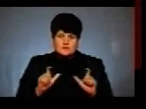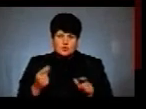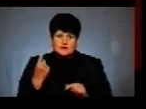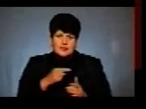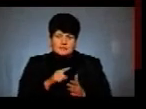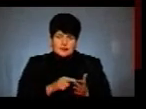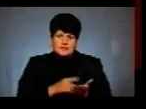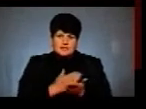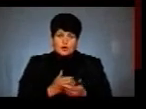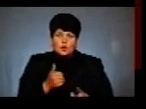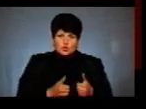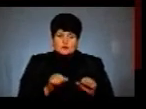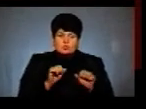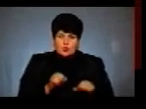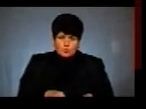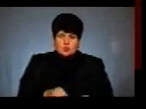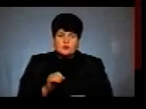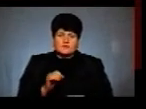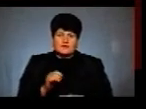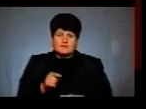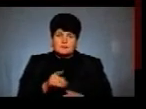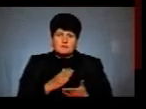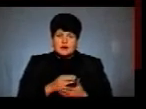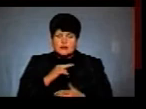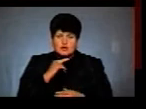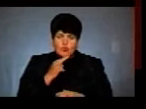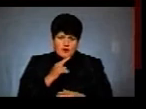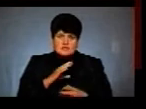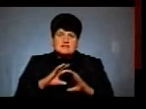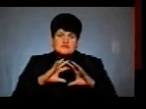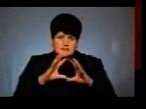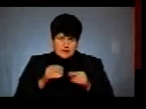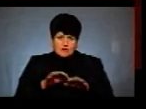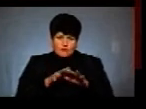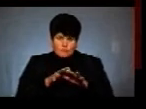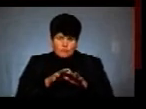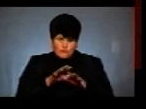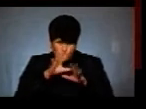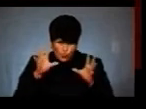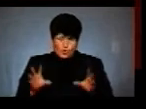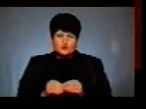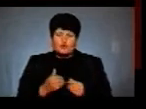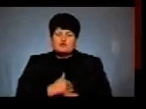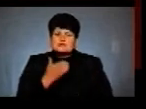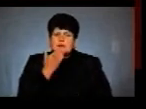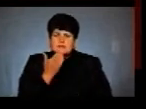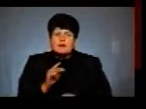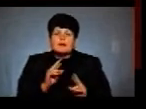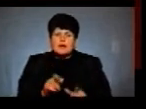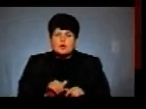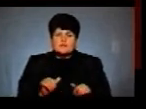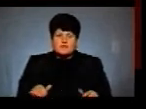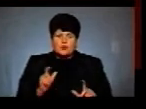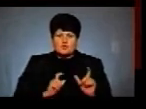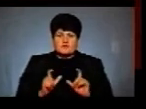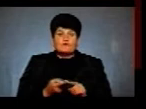стосується конкурентної спроможності. Роман Шеремета має на увазі загалом і у світовому просторі. Тож хочу вас запитати, як розвиваються університети